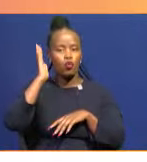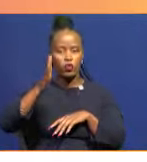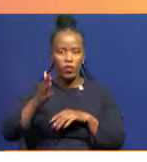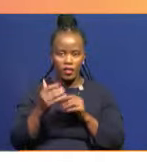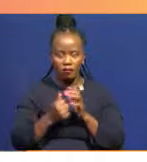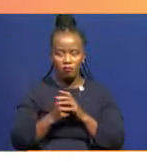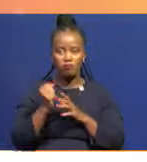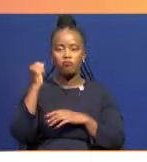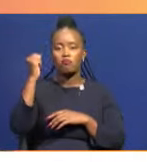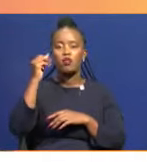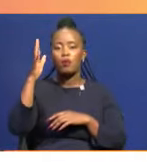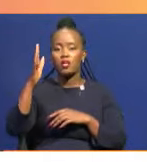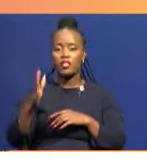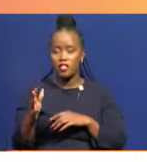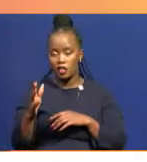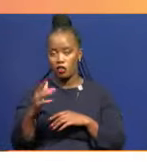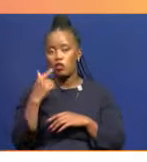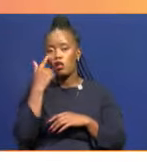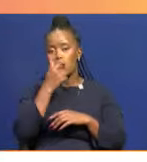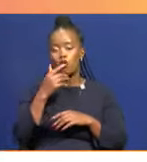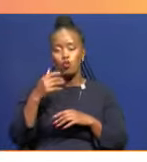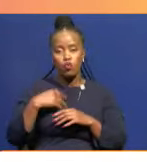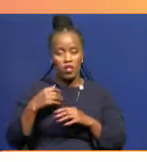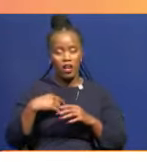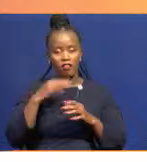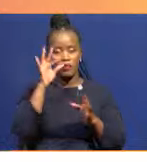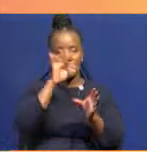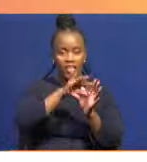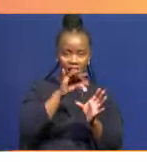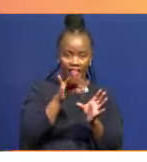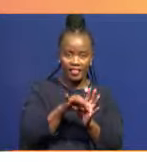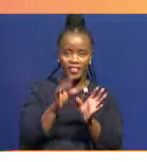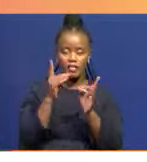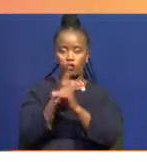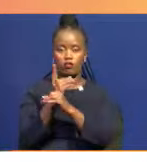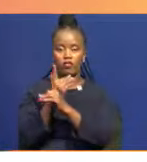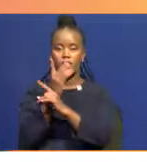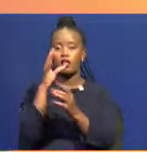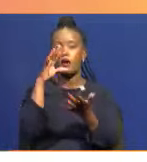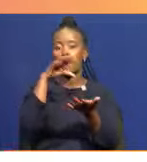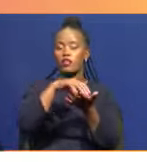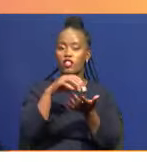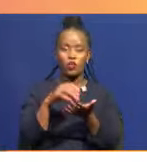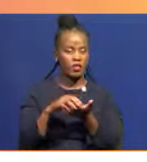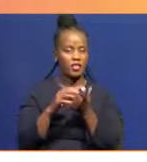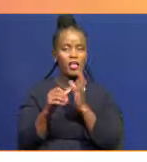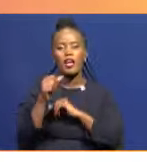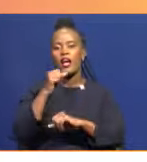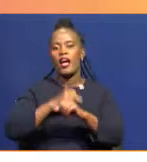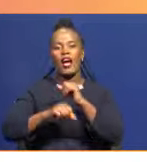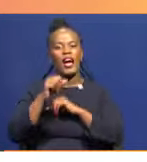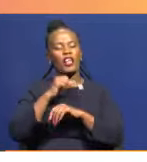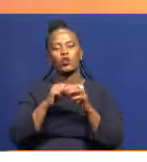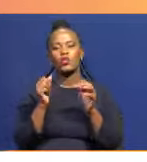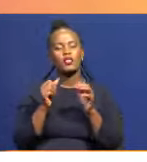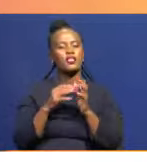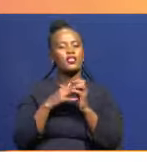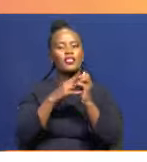viongozi wenye tumeweka katika nyadhifa mbalimbali. Mm-hmm. Awanje chukua jukumu. They have not provided